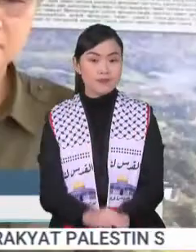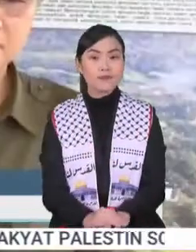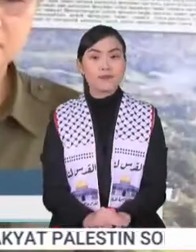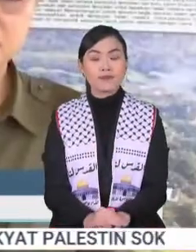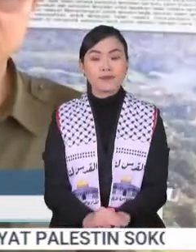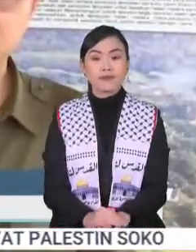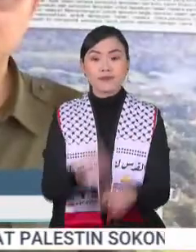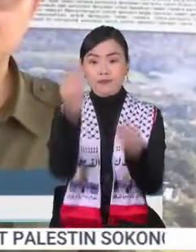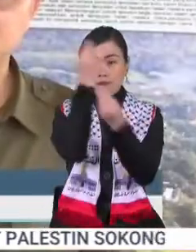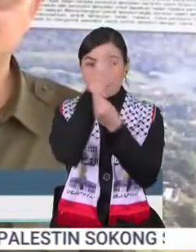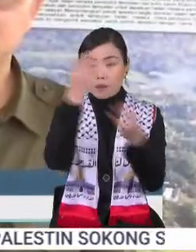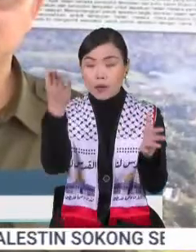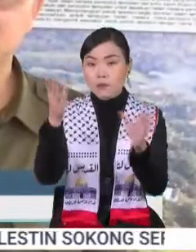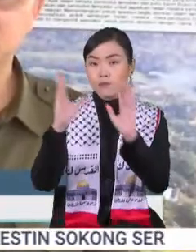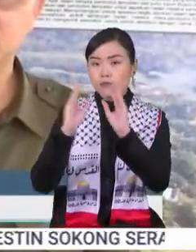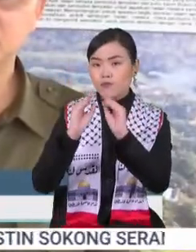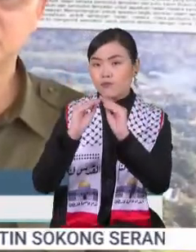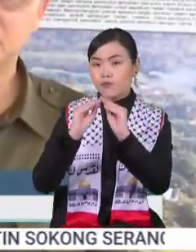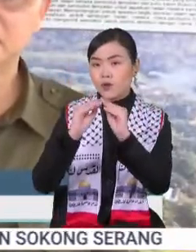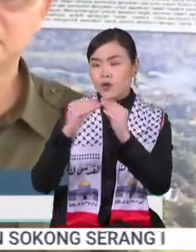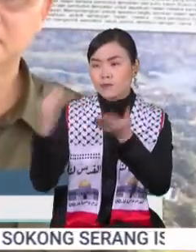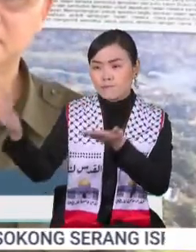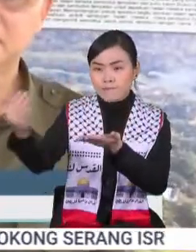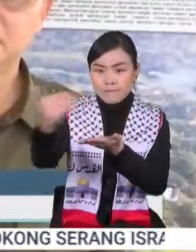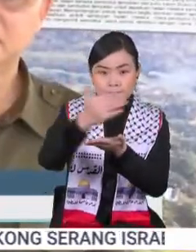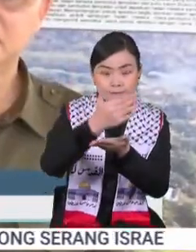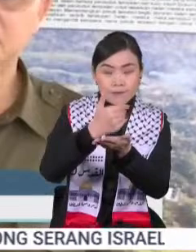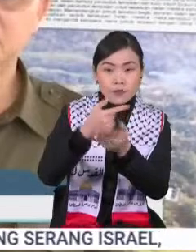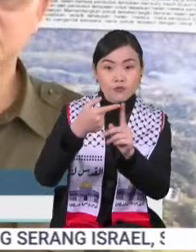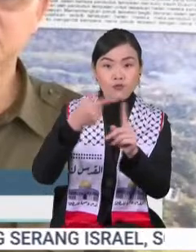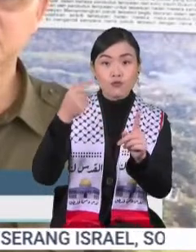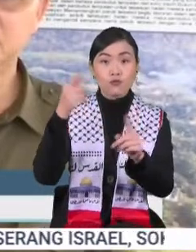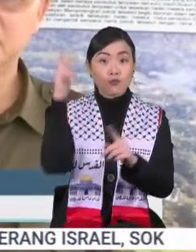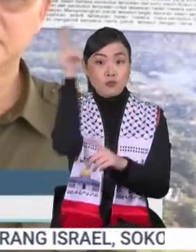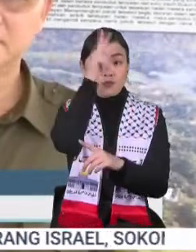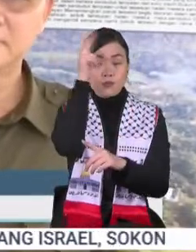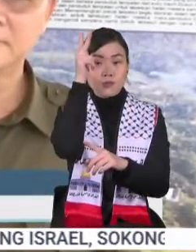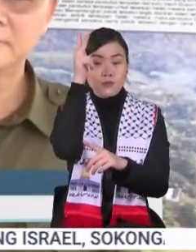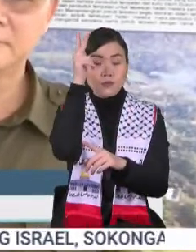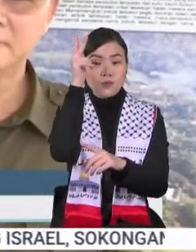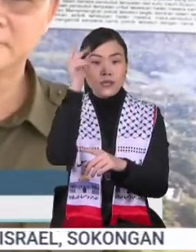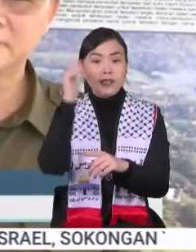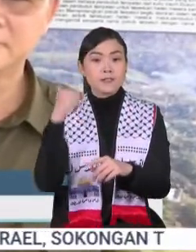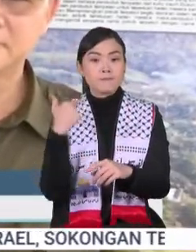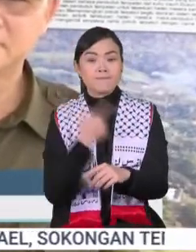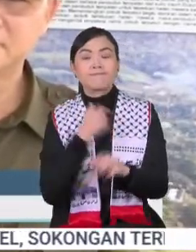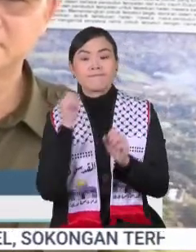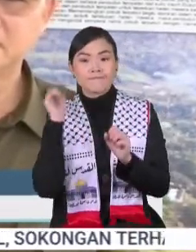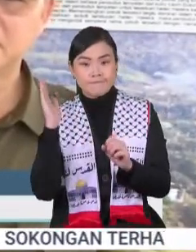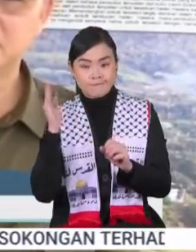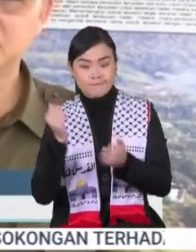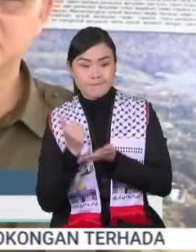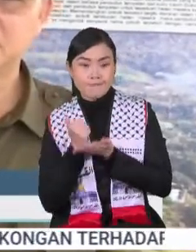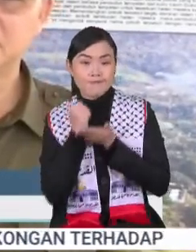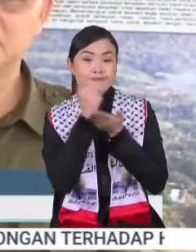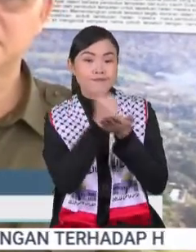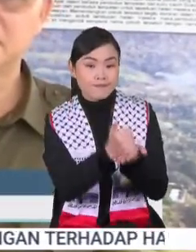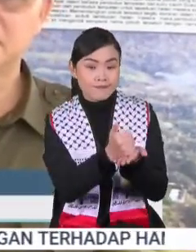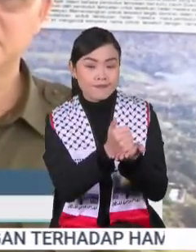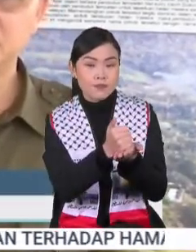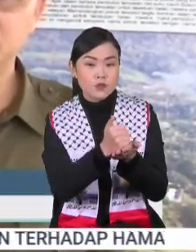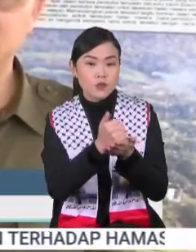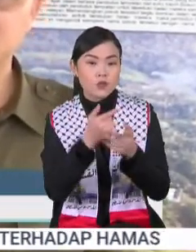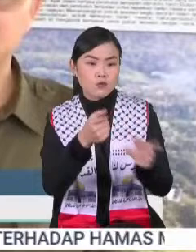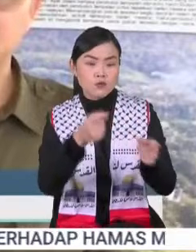maklumat taklimat yang diperolehi daripada Kementerian ini akan membantu mereka untuk mempercepatkan